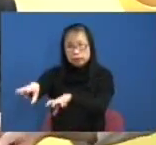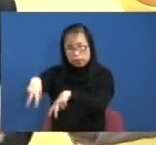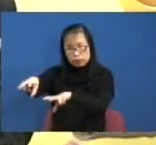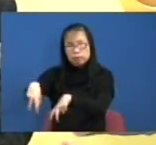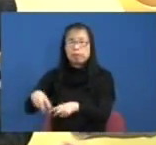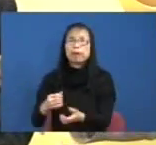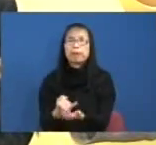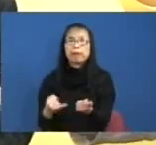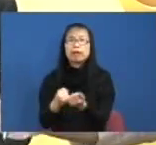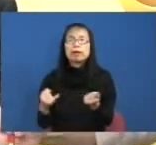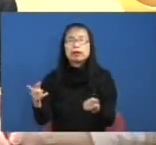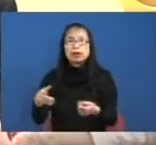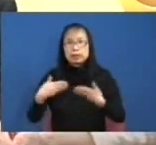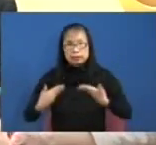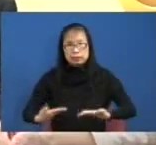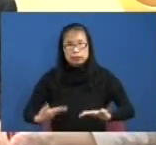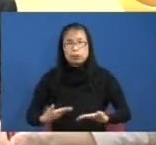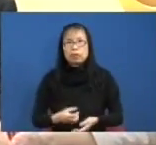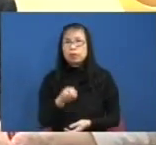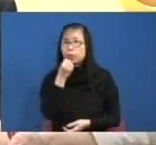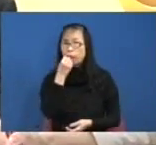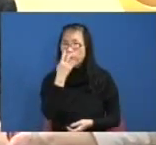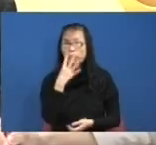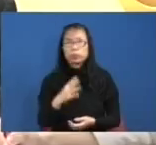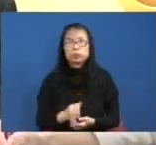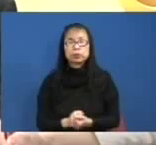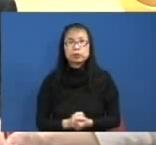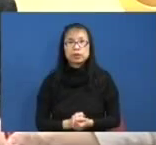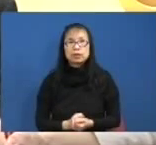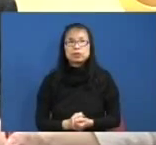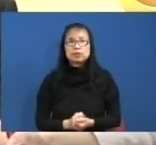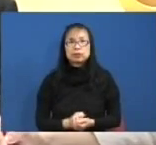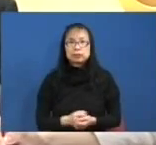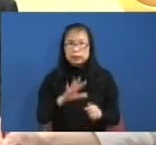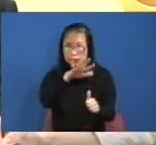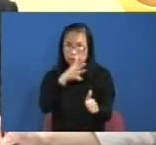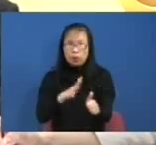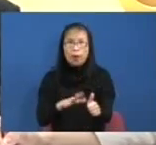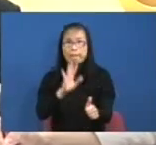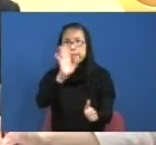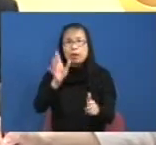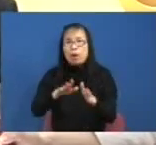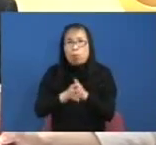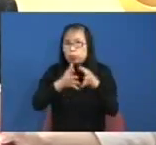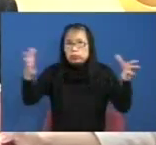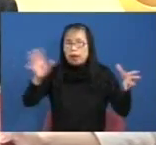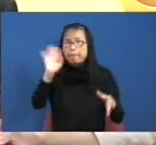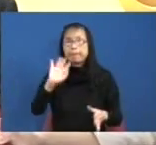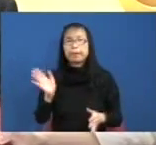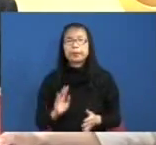度。 嚇， 咁喺呢度咧，咁其實對香港嚟講個影響咧，亦都唔算大嘅。因為